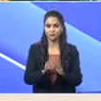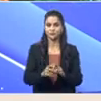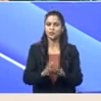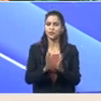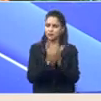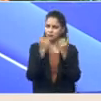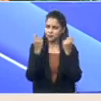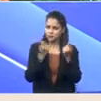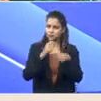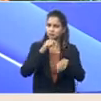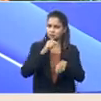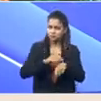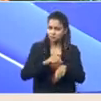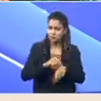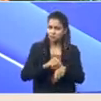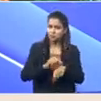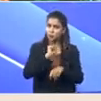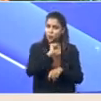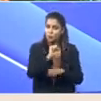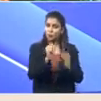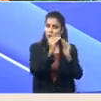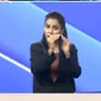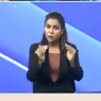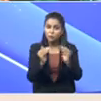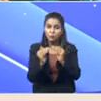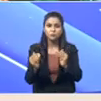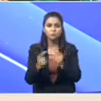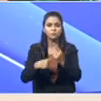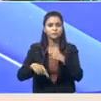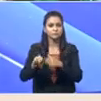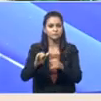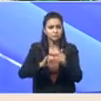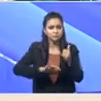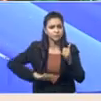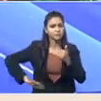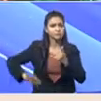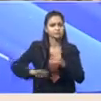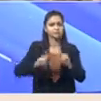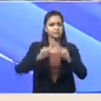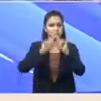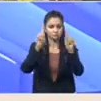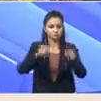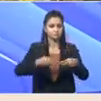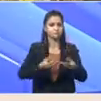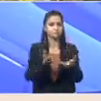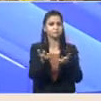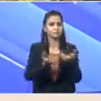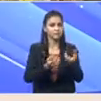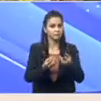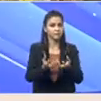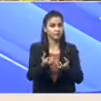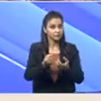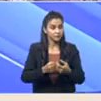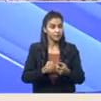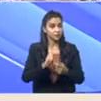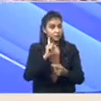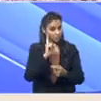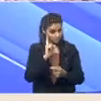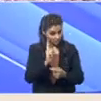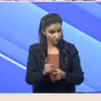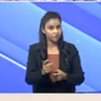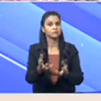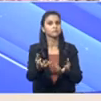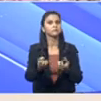त्योहारों के दौरान आपके घर में स्थानीय दुकानदारों से खरीदा गया सामान जरूर